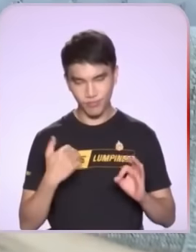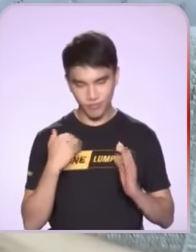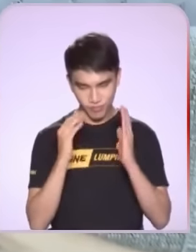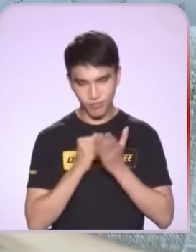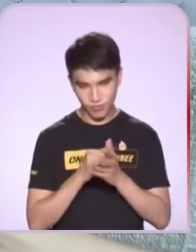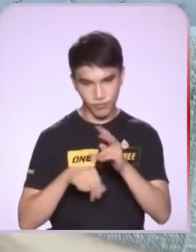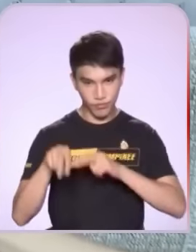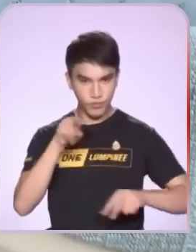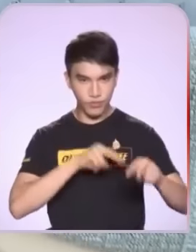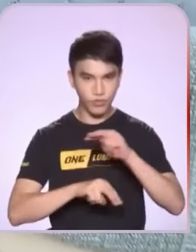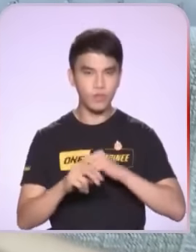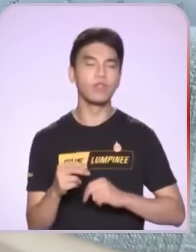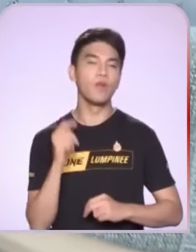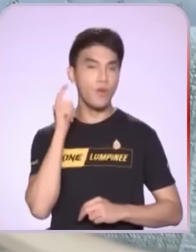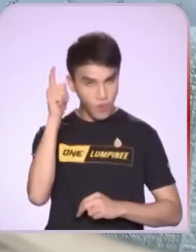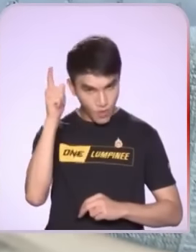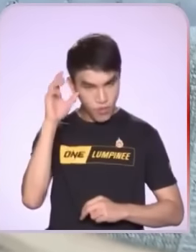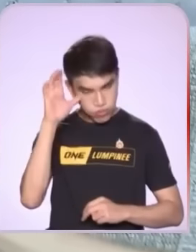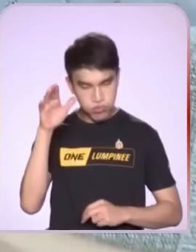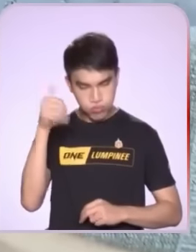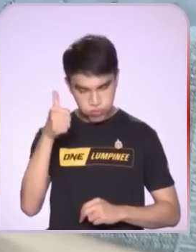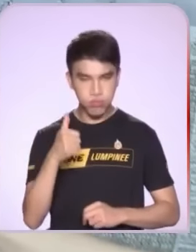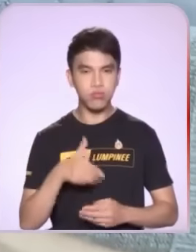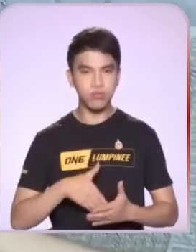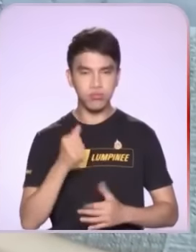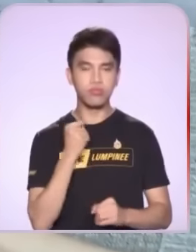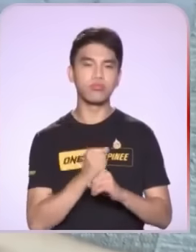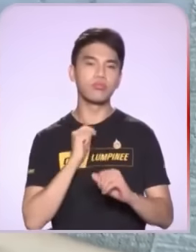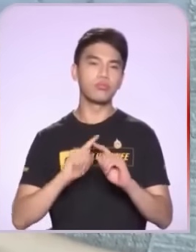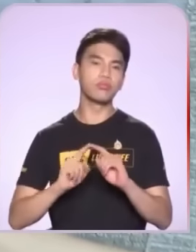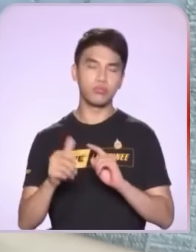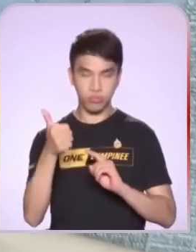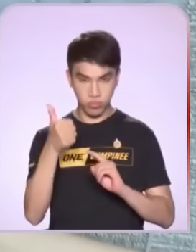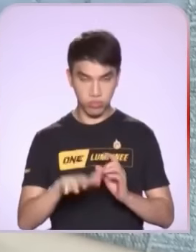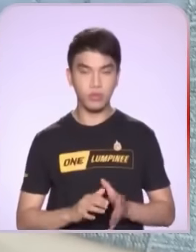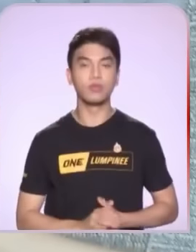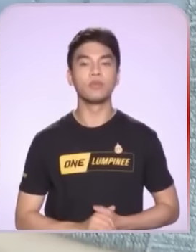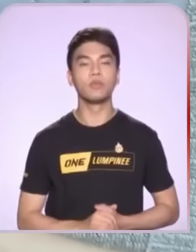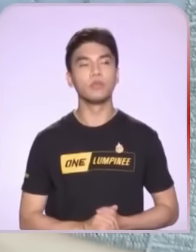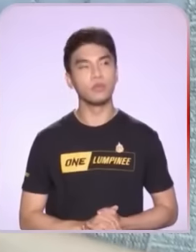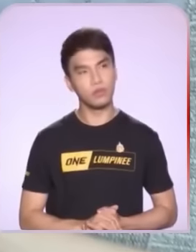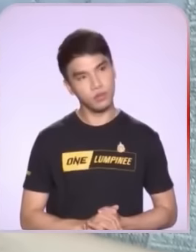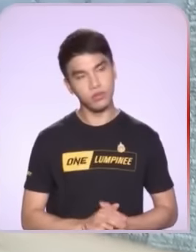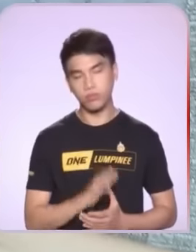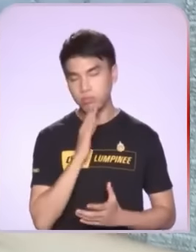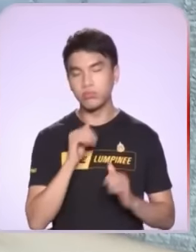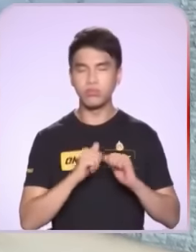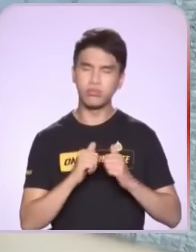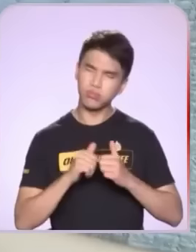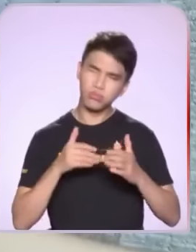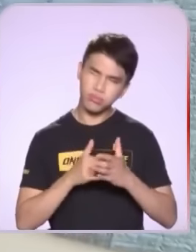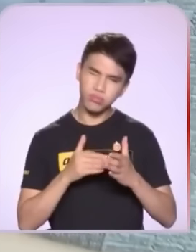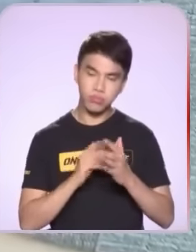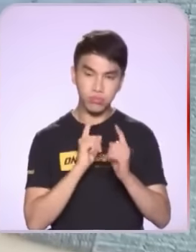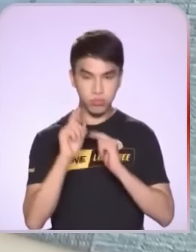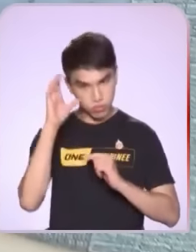คนเนี้ยคุณคนชายชื่อทักษิณคุณพ่อเนี่ยผ่านมาแล้วทุกอย่างนะครับเพราะฉะนั้นอะไรที่เป็นปัญหาอุปสรรค